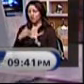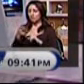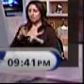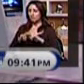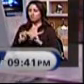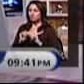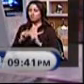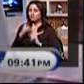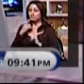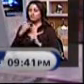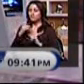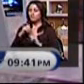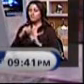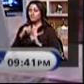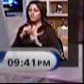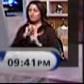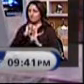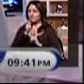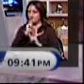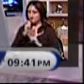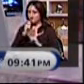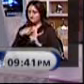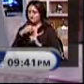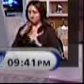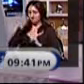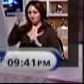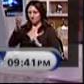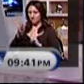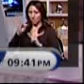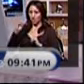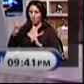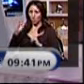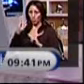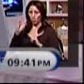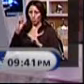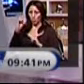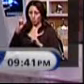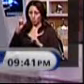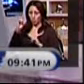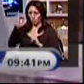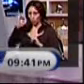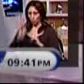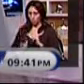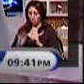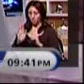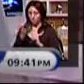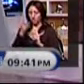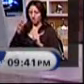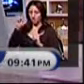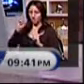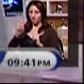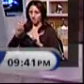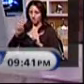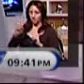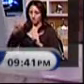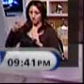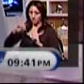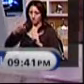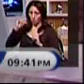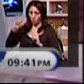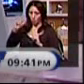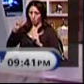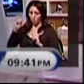الاعلامي يوسف فوده وعملنا مناظره انا يعني باعتباري ممثلا للافكار المدنيه وهو للاخوان المسلمين. جات